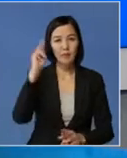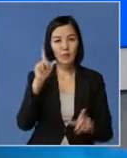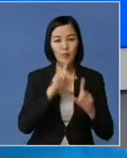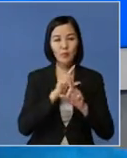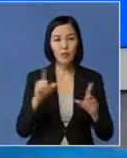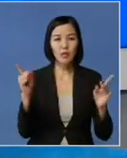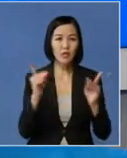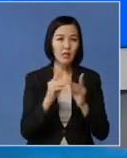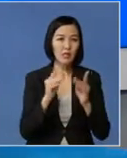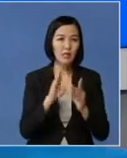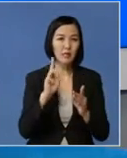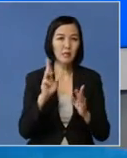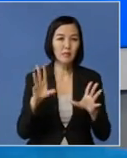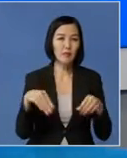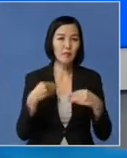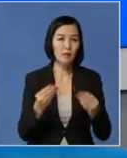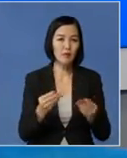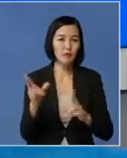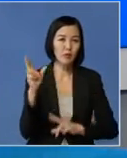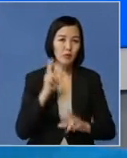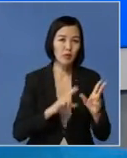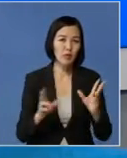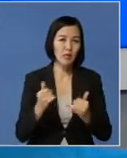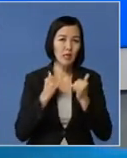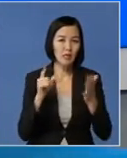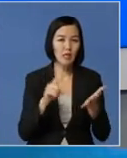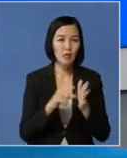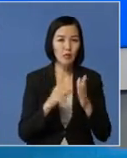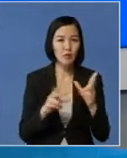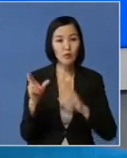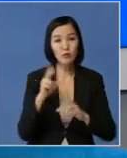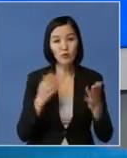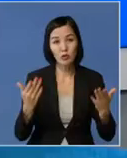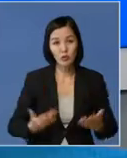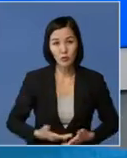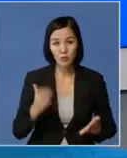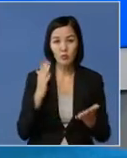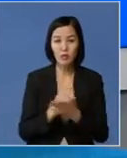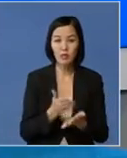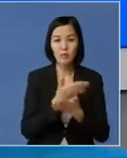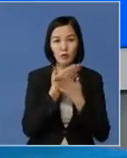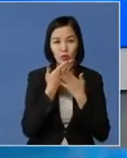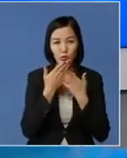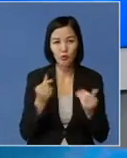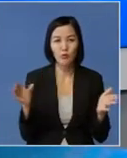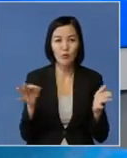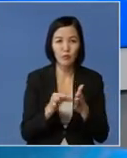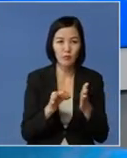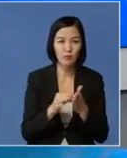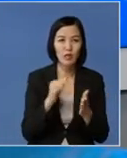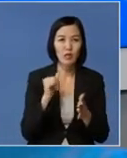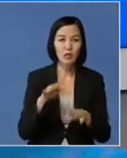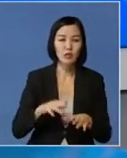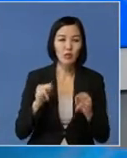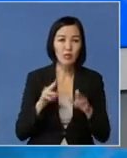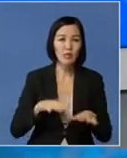Білім ордаларындағы жатақханалар кімдерге беріліп жатыр? Студенттерге арналған бөлмелерде студенттер тұрып жатыр ма? Осы мақсатта Жетісу адалдық